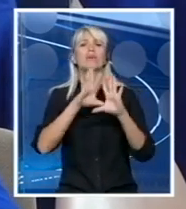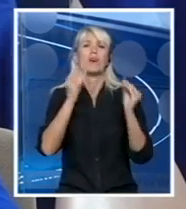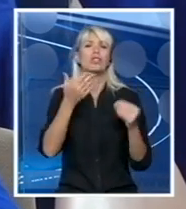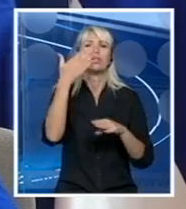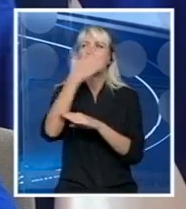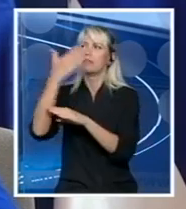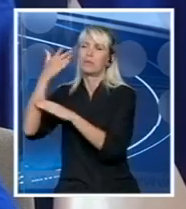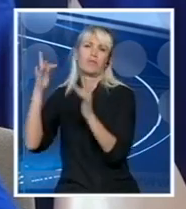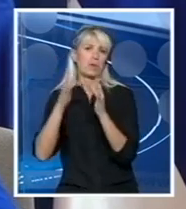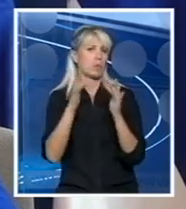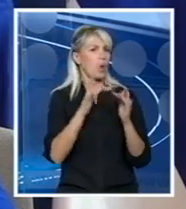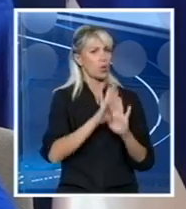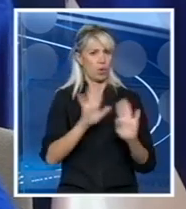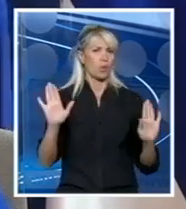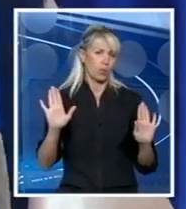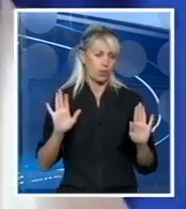nalazi u završnim fazama.